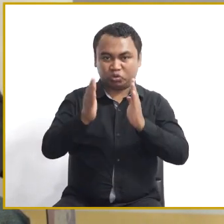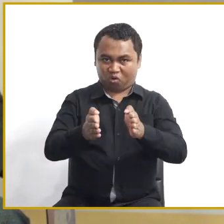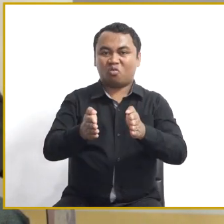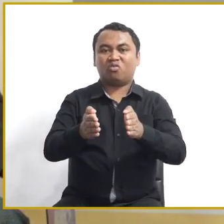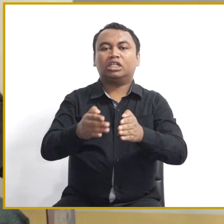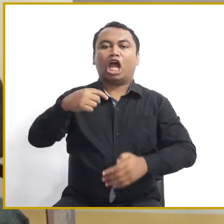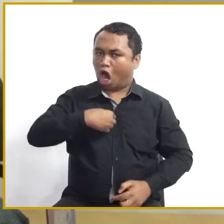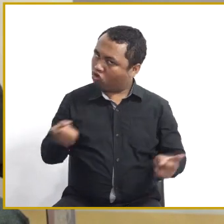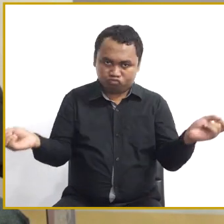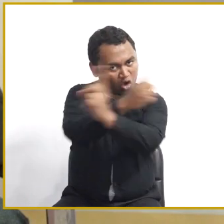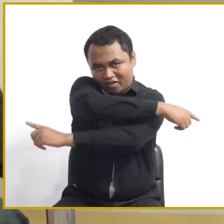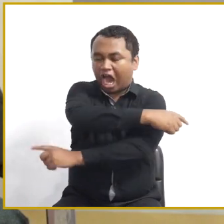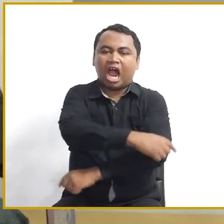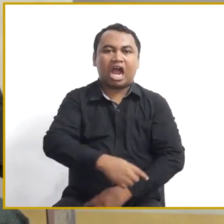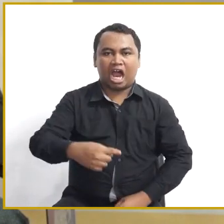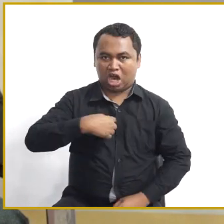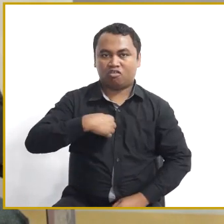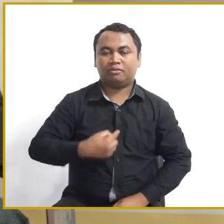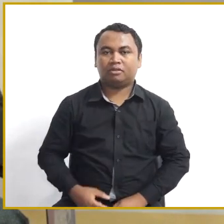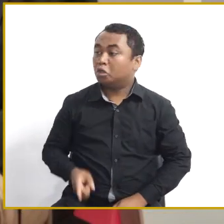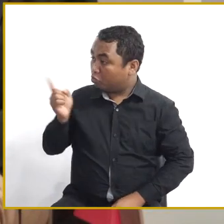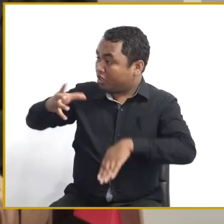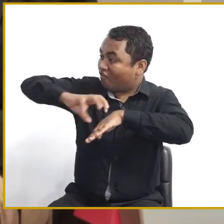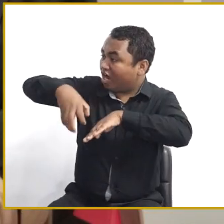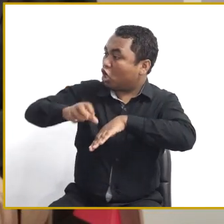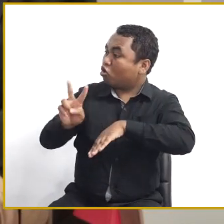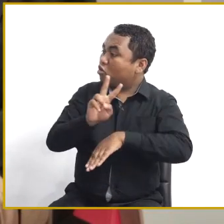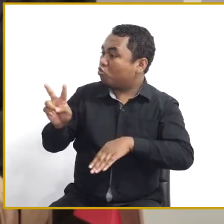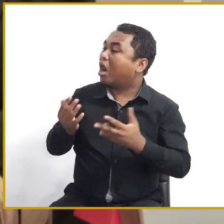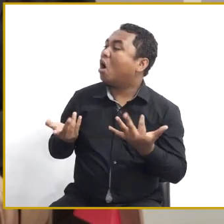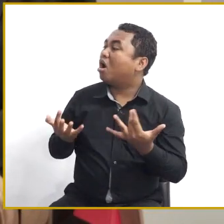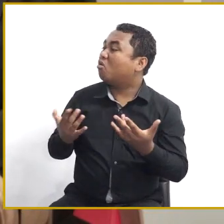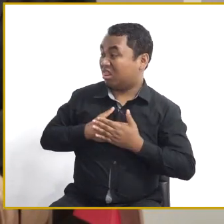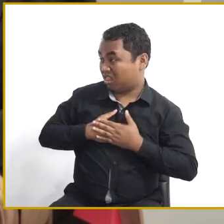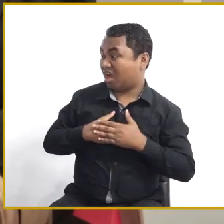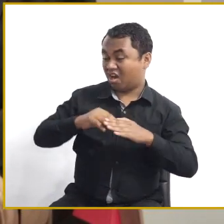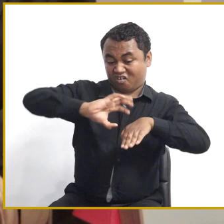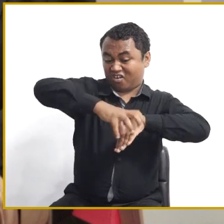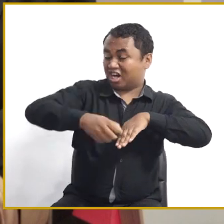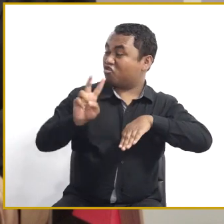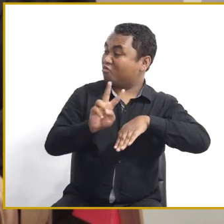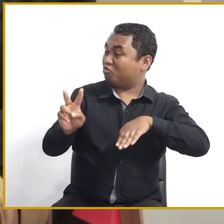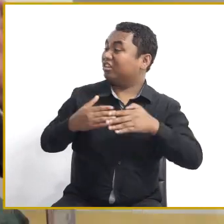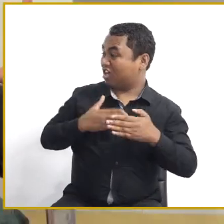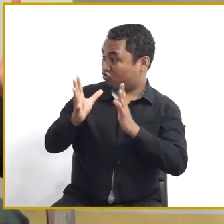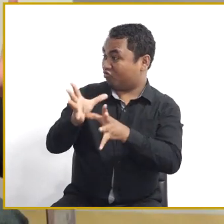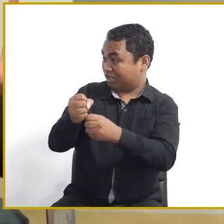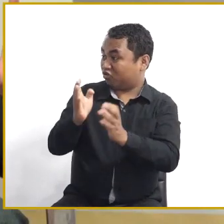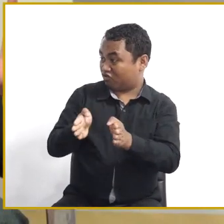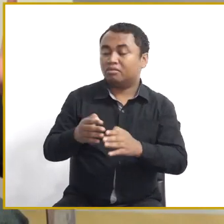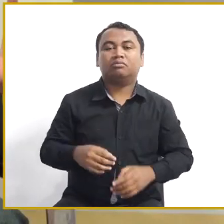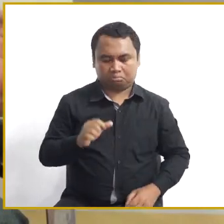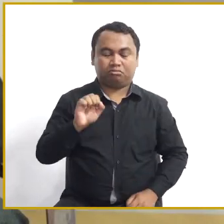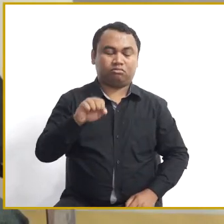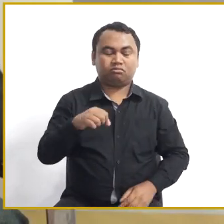colonisation zay fa amiko zany a misy ny faritra roa amby roapolo rehefa avy eo napetraky ny fitondrana zay zany teknika azo iarahana anjery miaraka amin'ny teknisianna